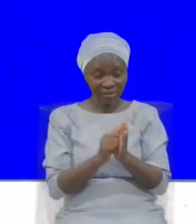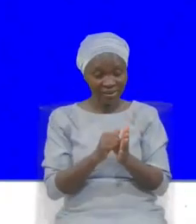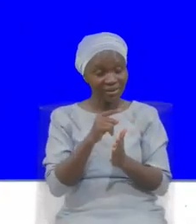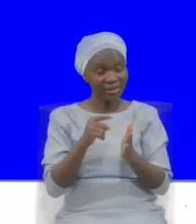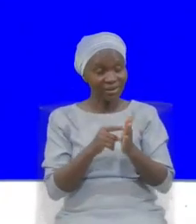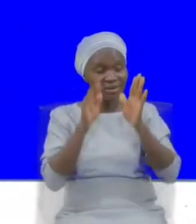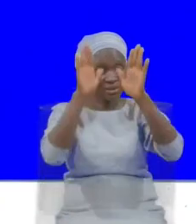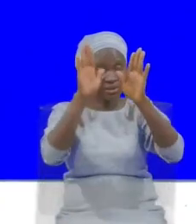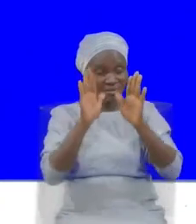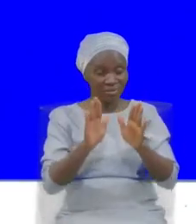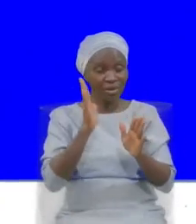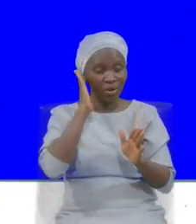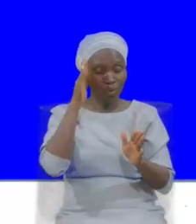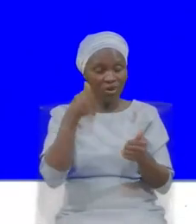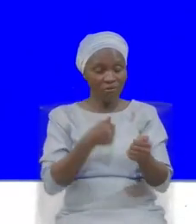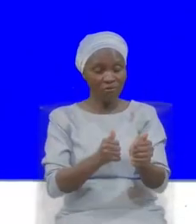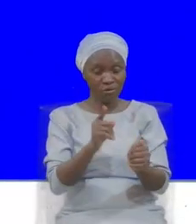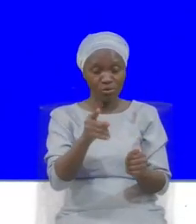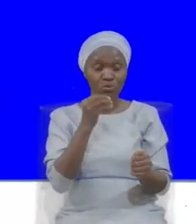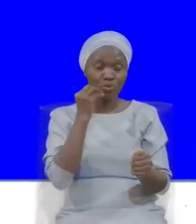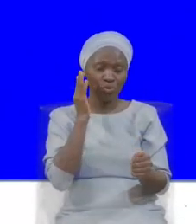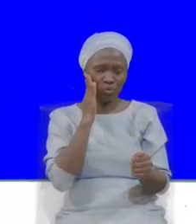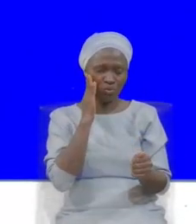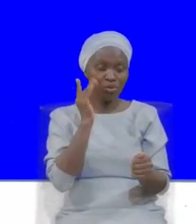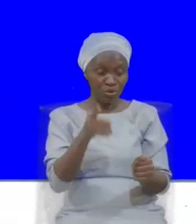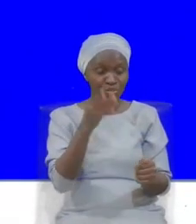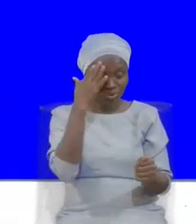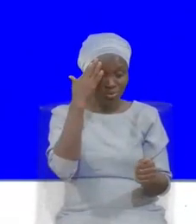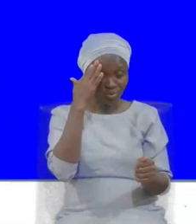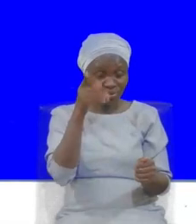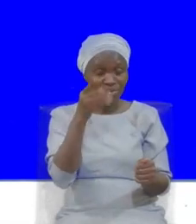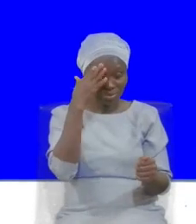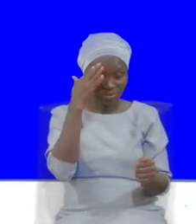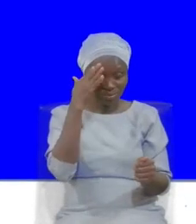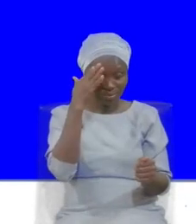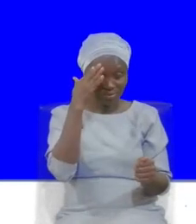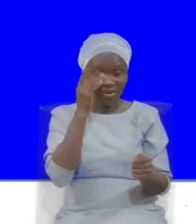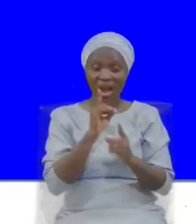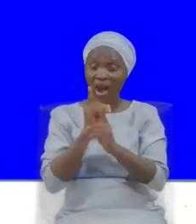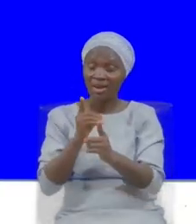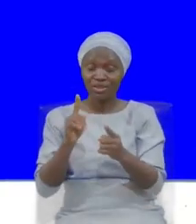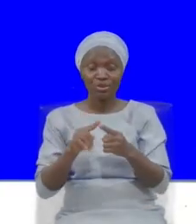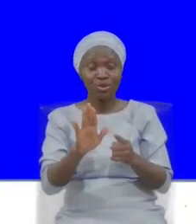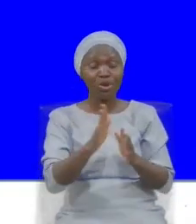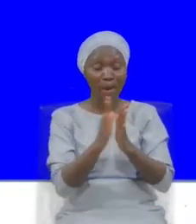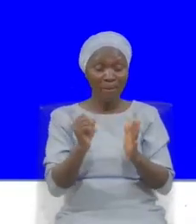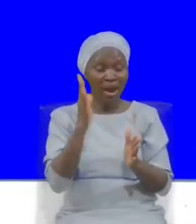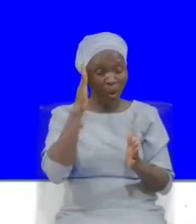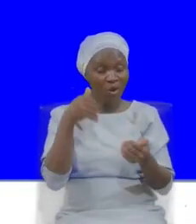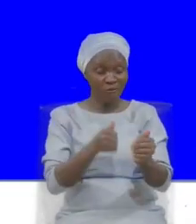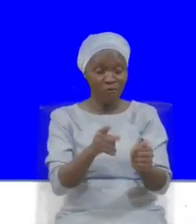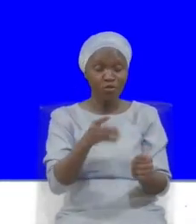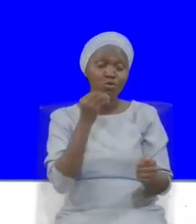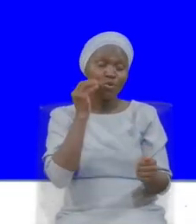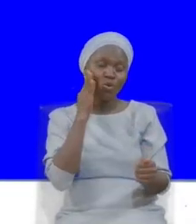Que ces miracles vous accompagneront à aller à la maison. Vous le savez. Que les réponses